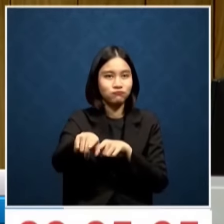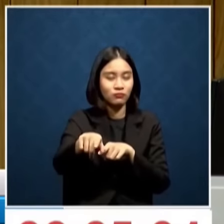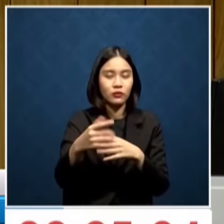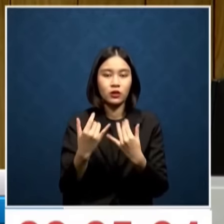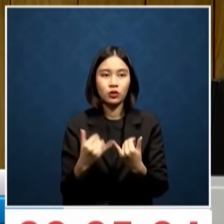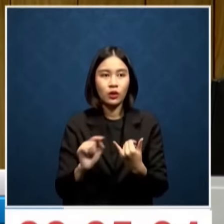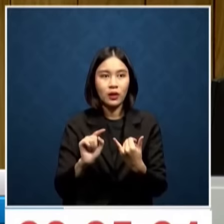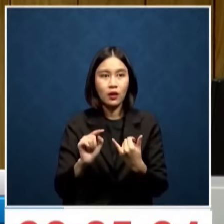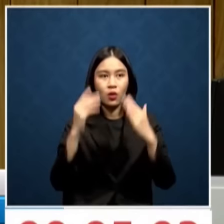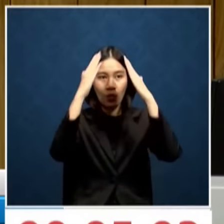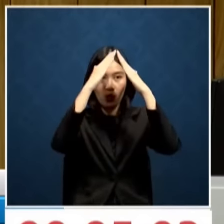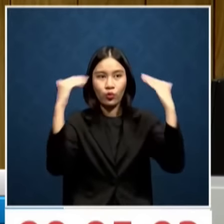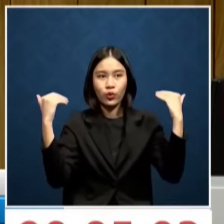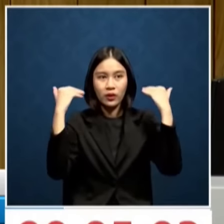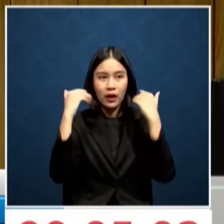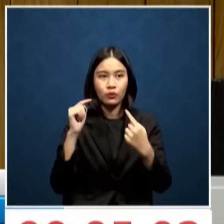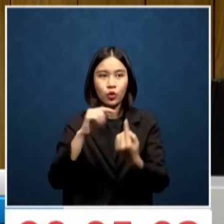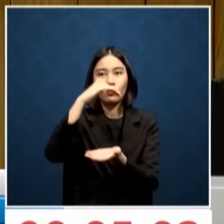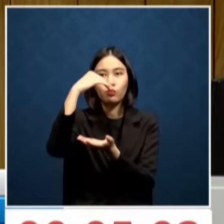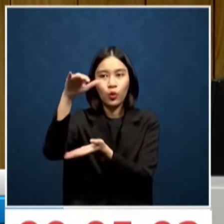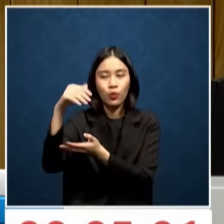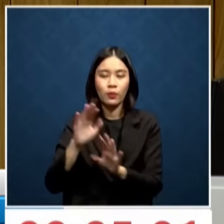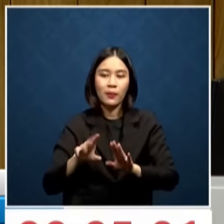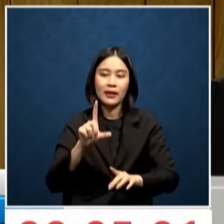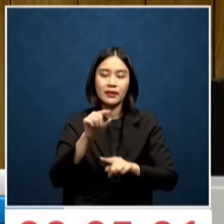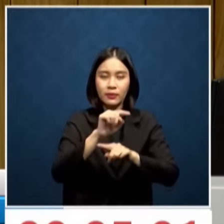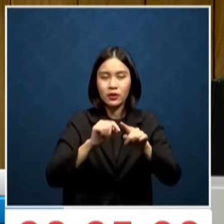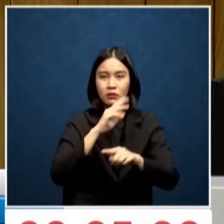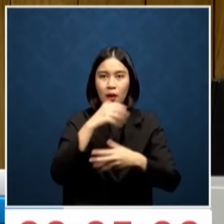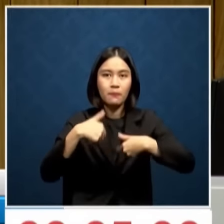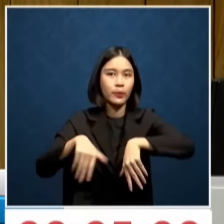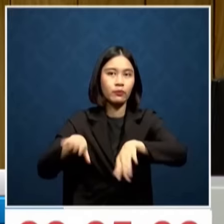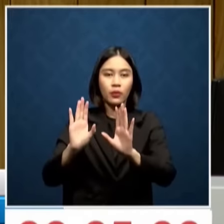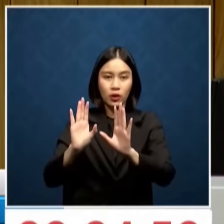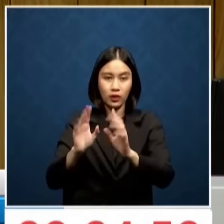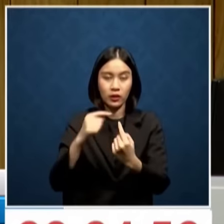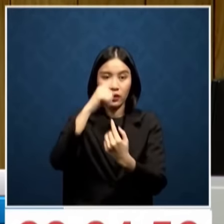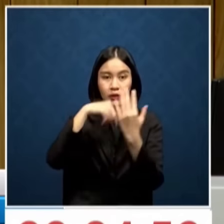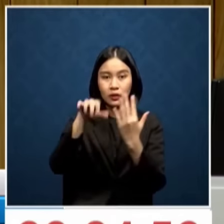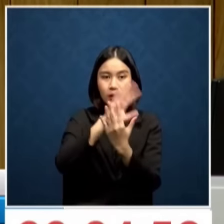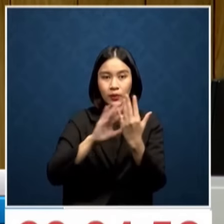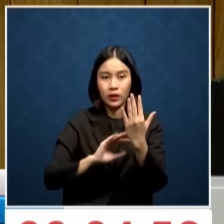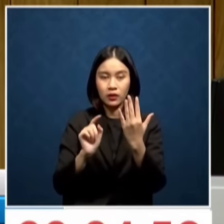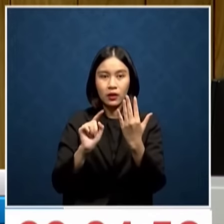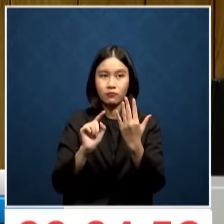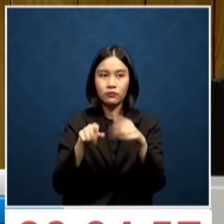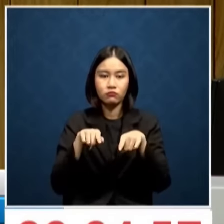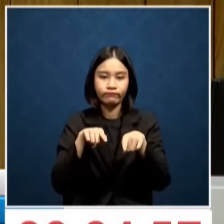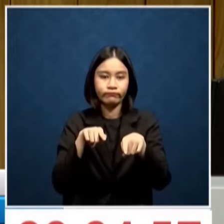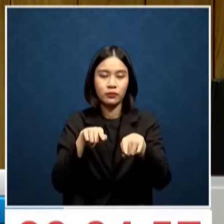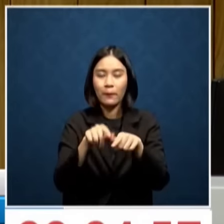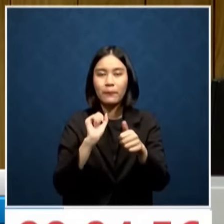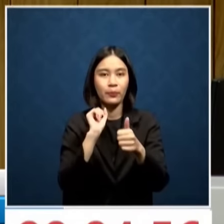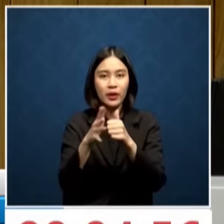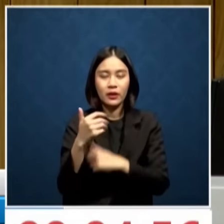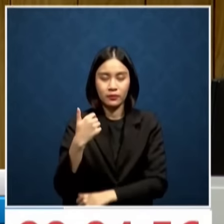ตอนนี้เวียดนามแซงไทยการส่งออกไป 20-30% เลยถ้าเราปล่อยไว้อย่างนี้เนี่ยประเทศเราเนี่ยจะตามเวียดนามไม่ทันเ